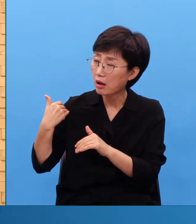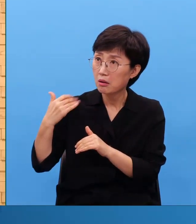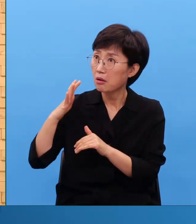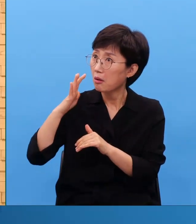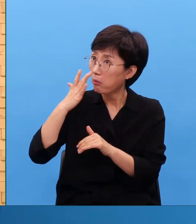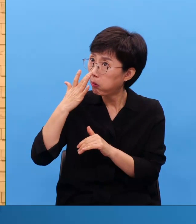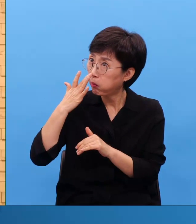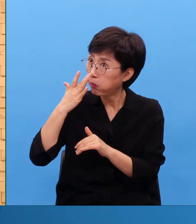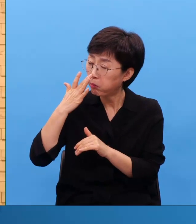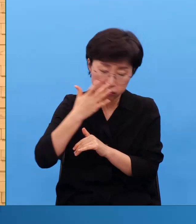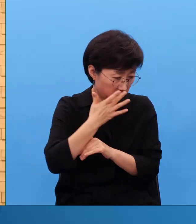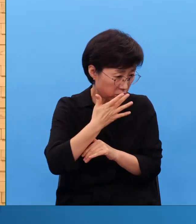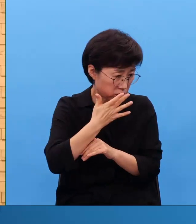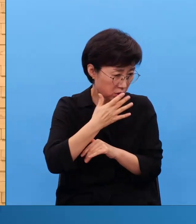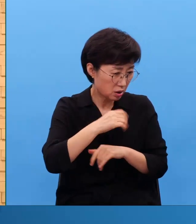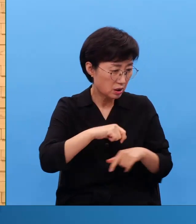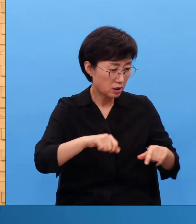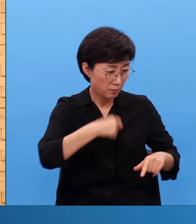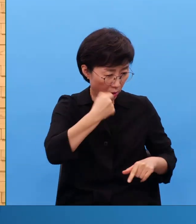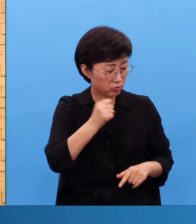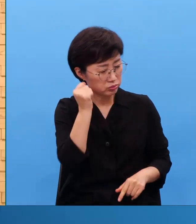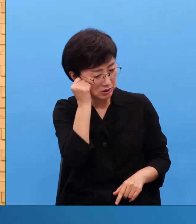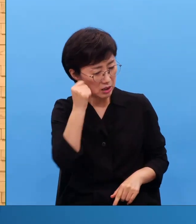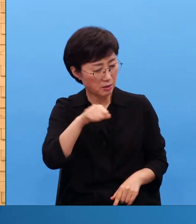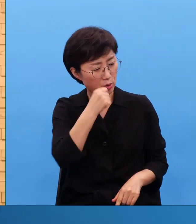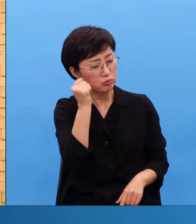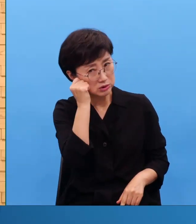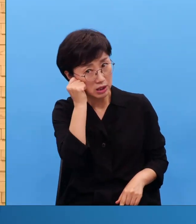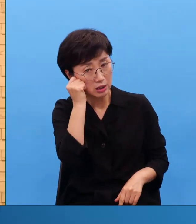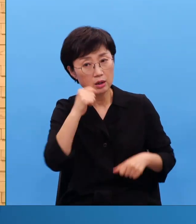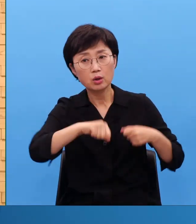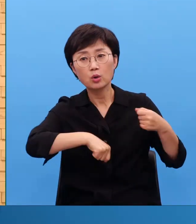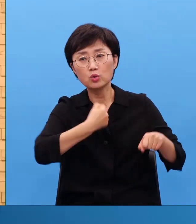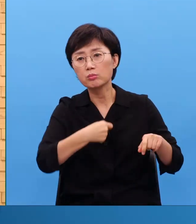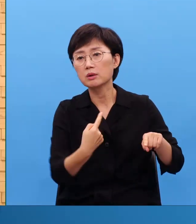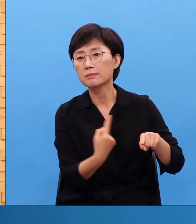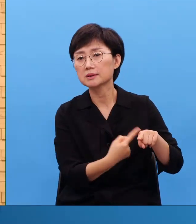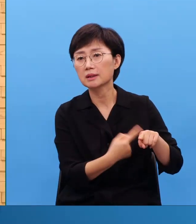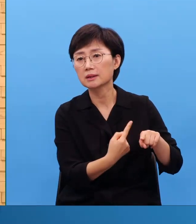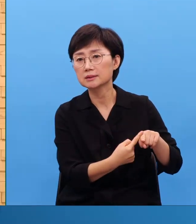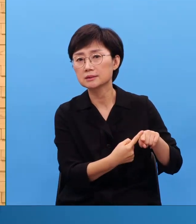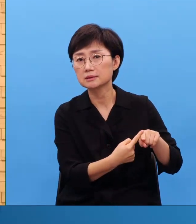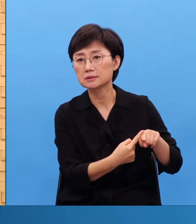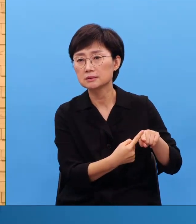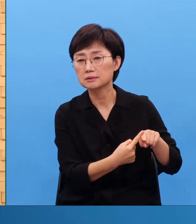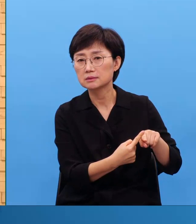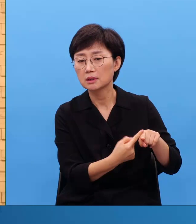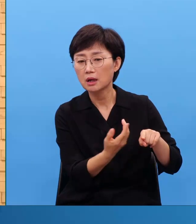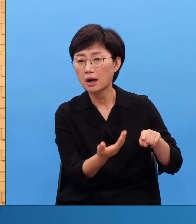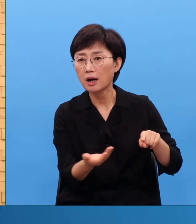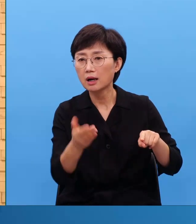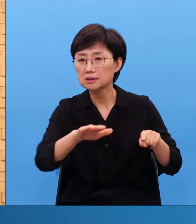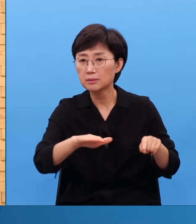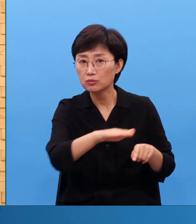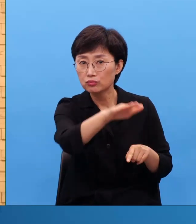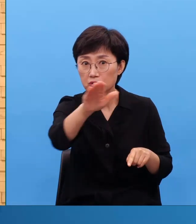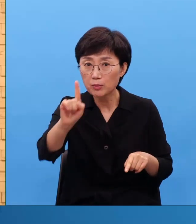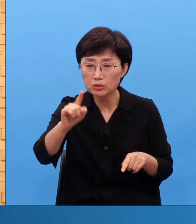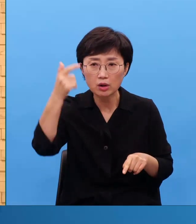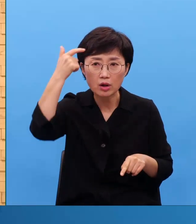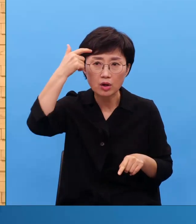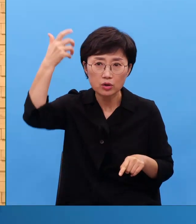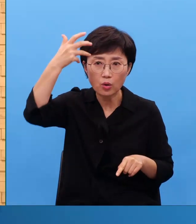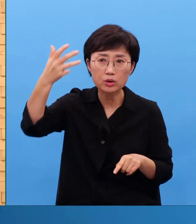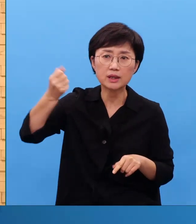We live like animals. We eat, sleep, eat, sleep. 영혼이 있다는 사실을 알았어요. And I realized 그렇죠. that we have